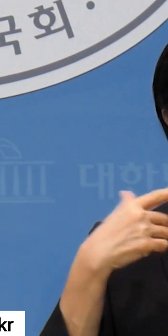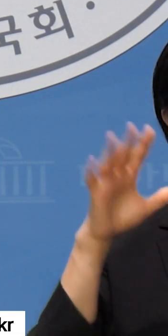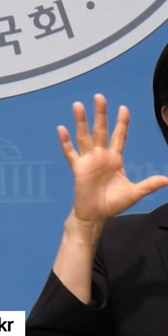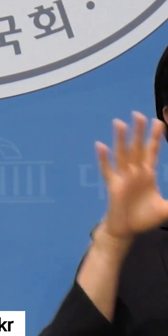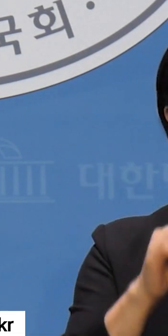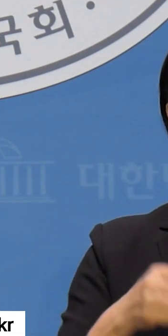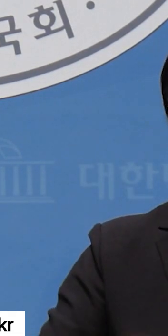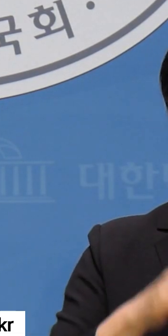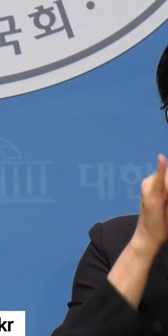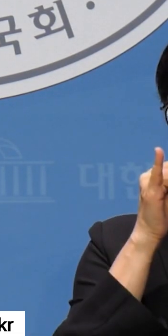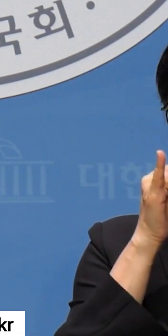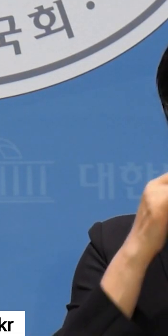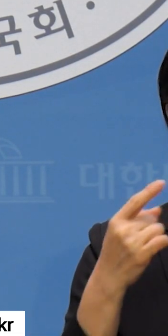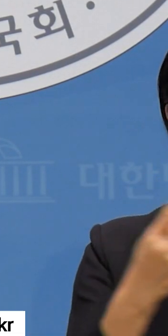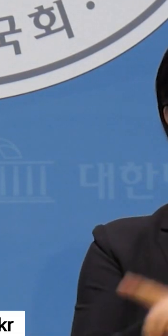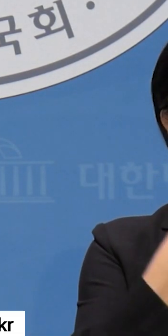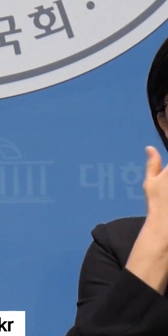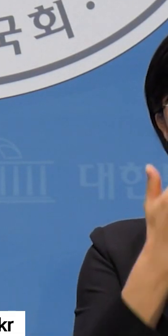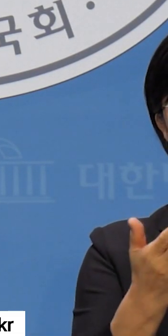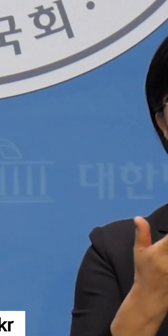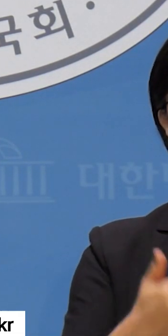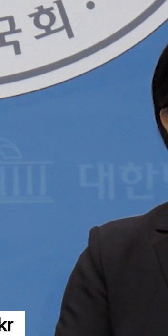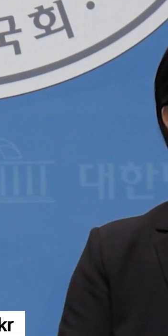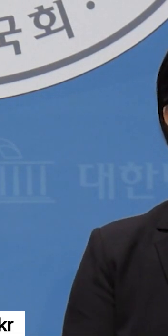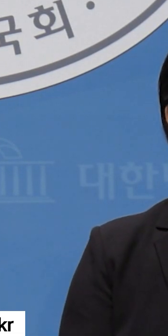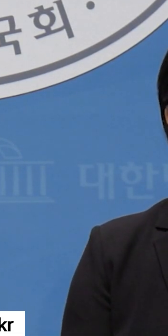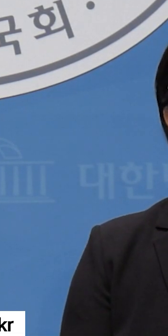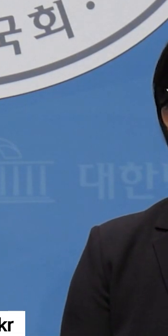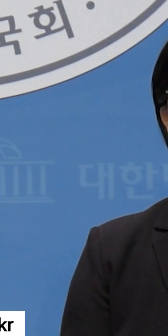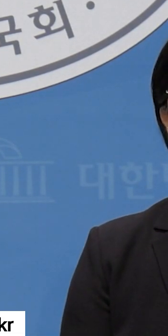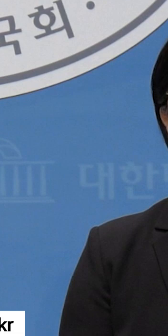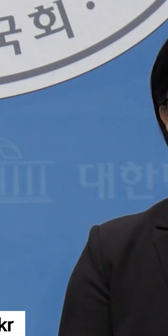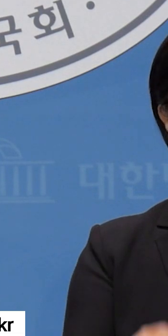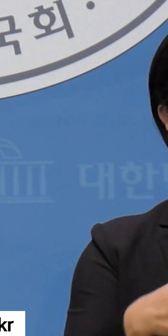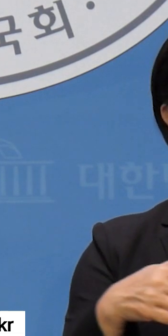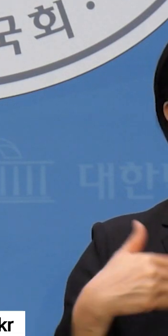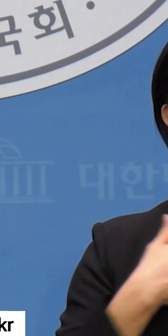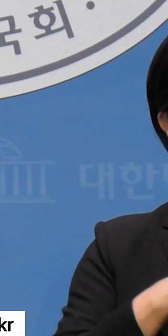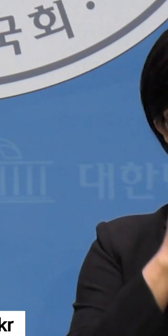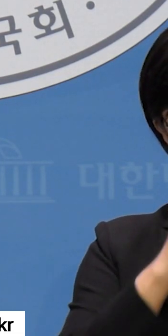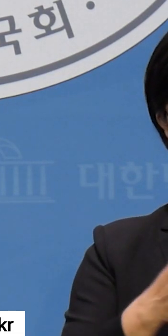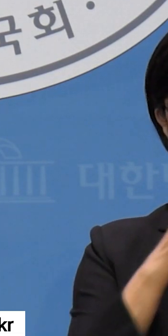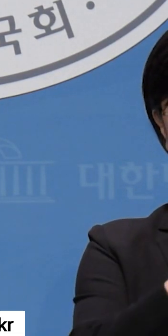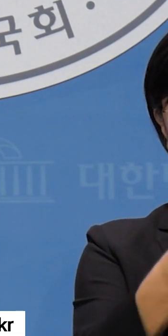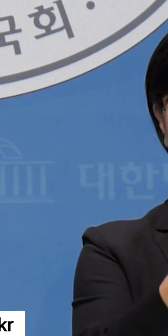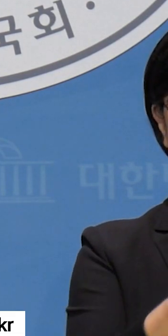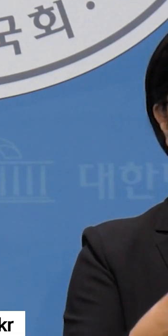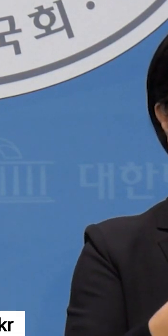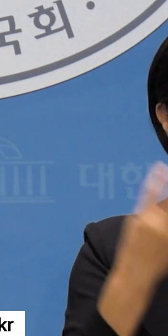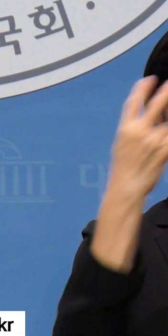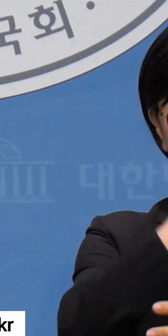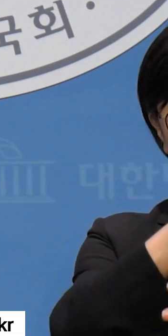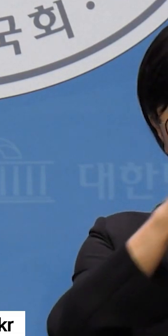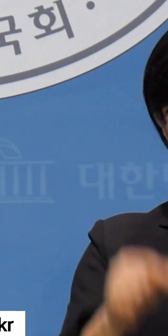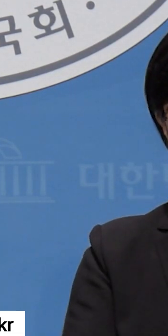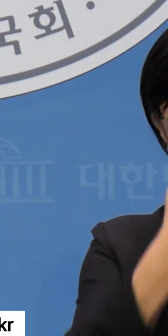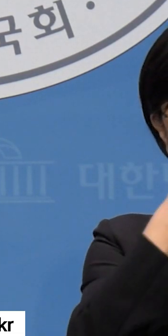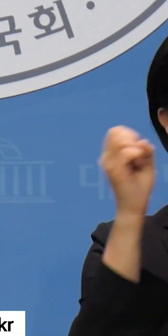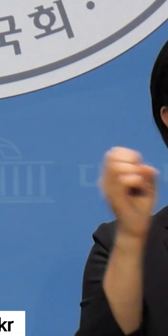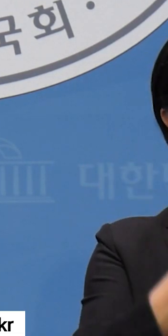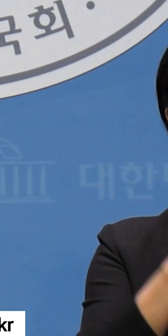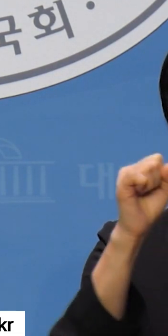동의가 있어야 수정 확정될 수 있습니다. 이를 모를 리 없는 야당이 예산안 심사 절차를 무시하는